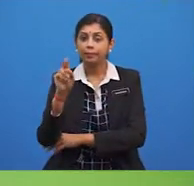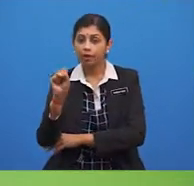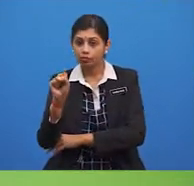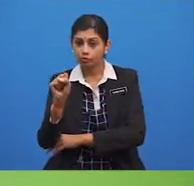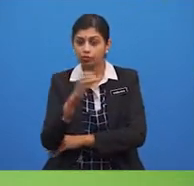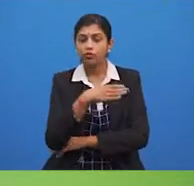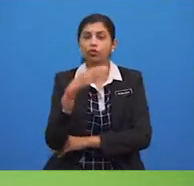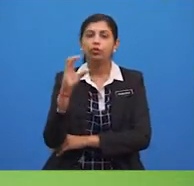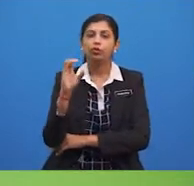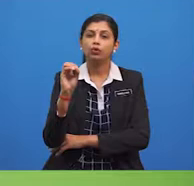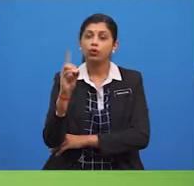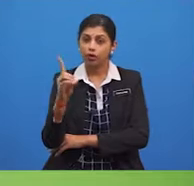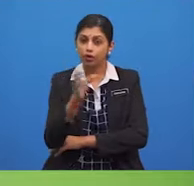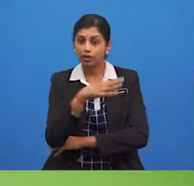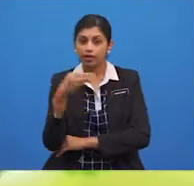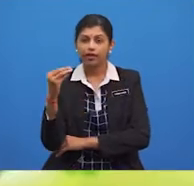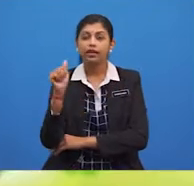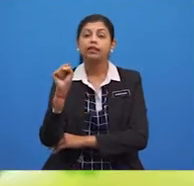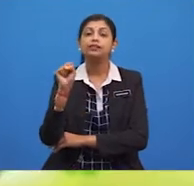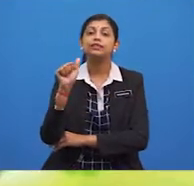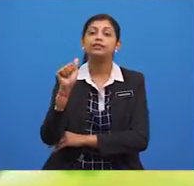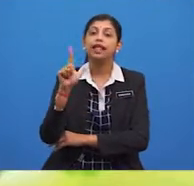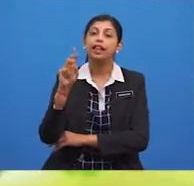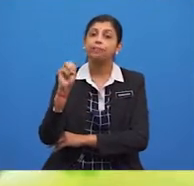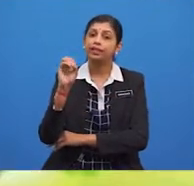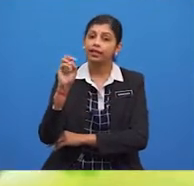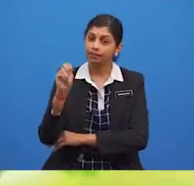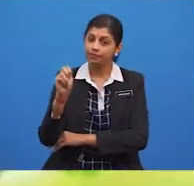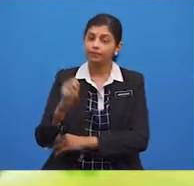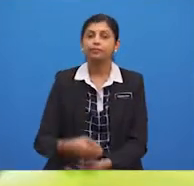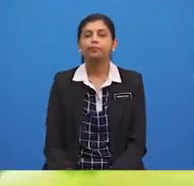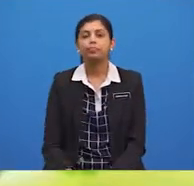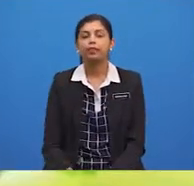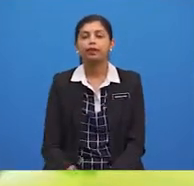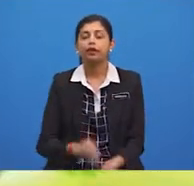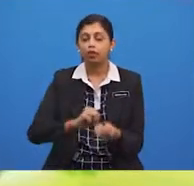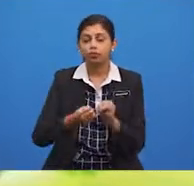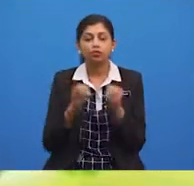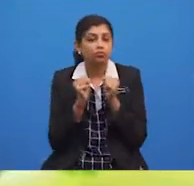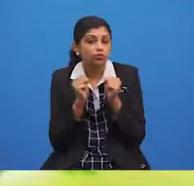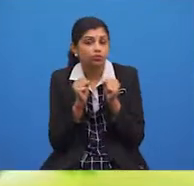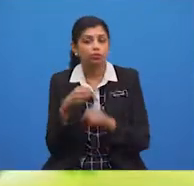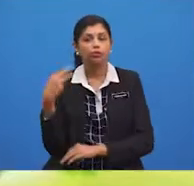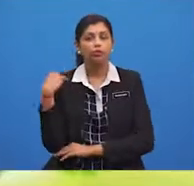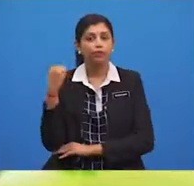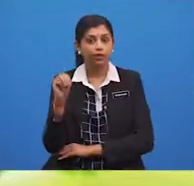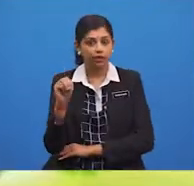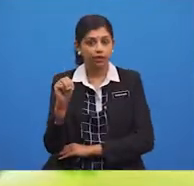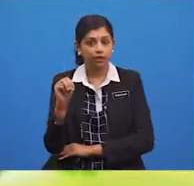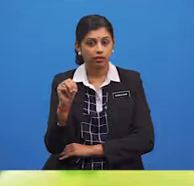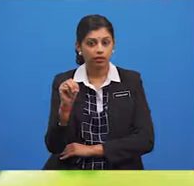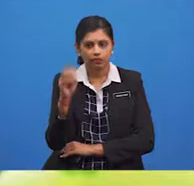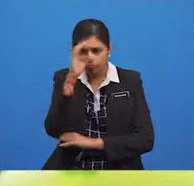cod dan salmon. Pada musim sejuk pula, mereka